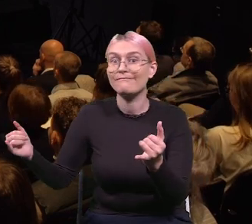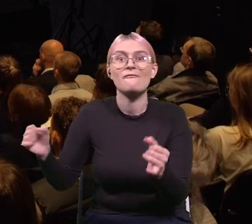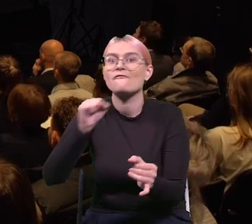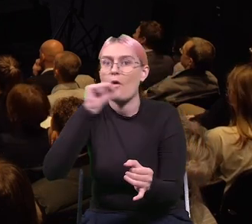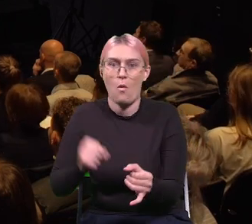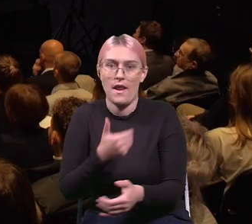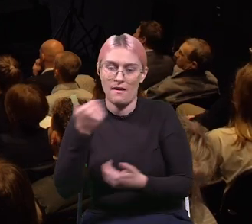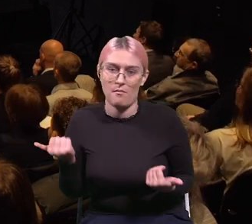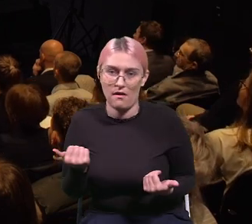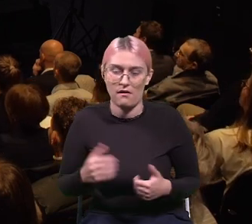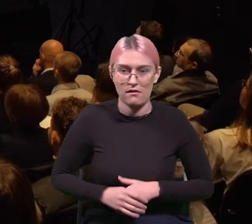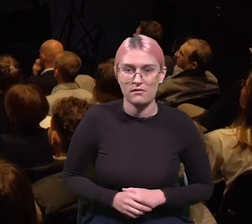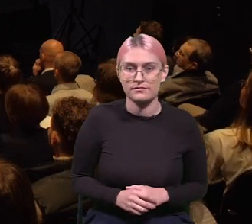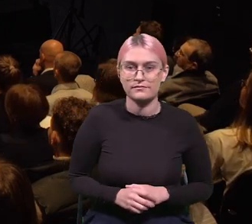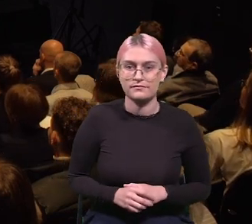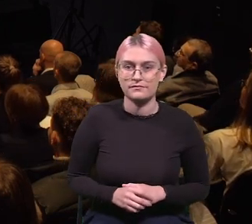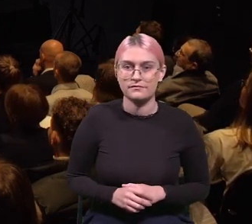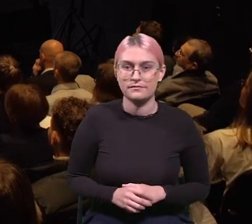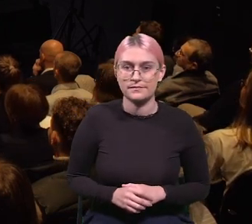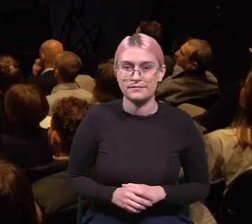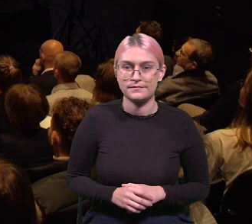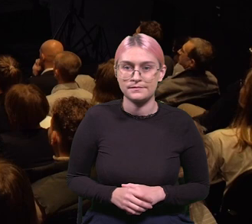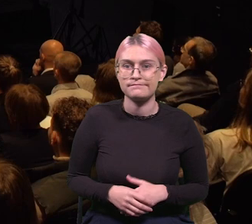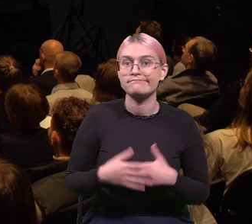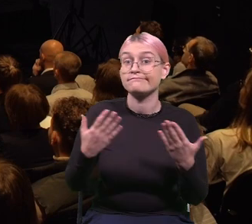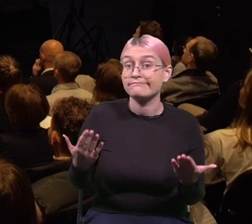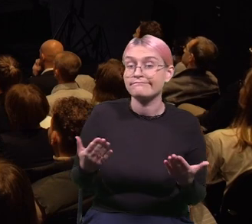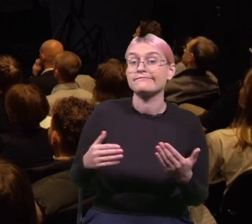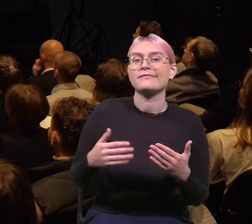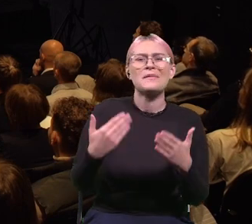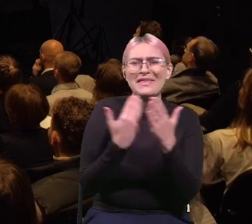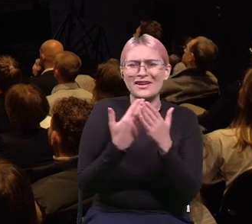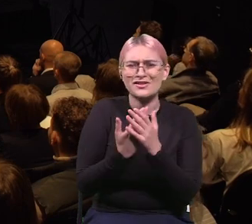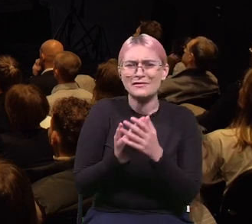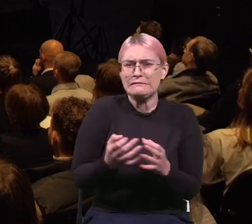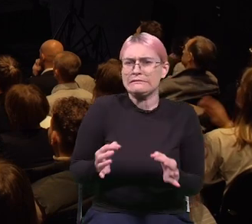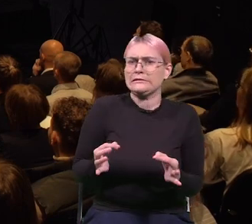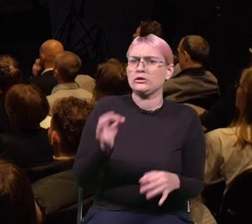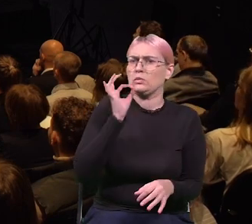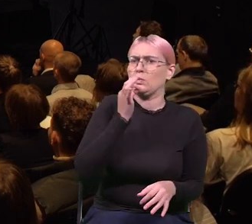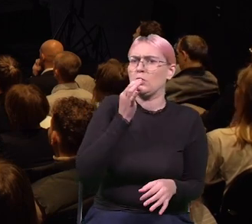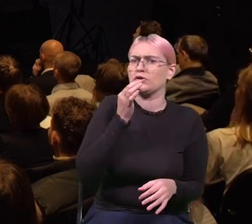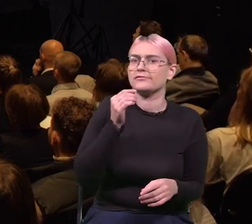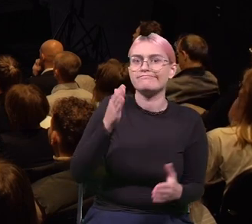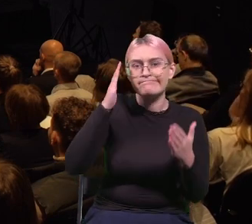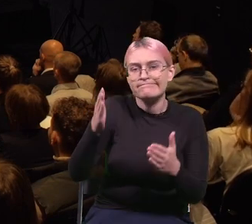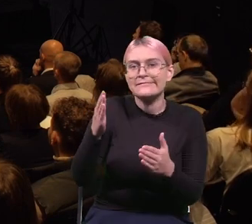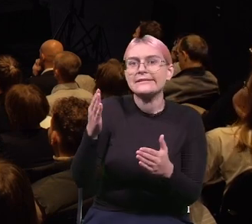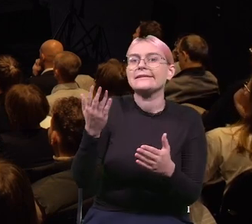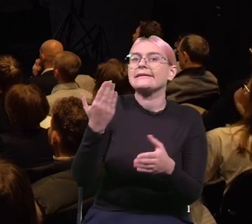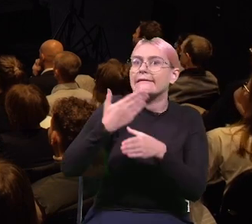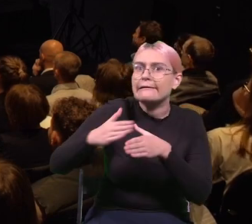sprawia, że tak wielu młodych ludzi wciąż myśli o kredycie? Kiedy rozmawiałem z kredytobiorcami, którzy